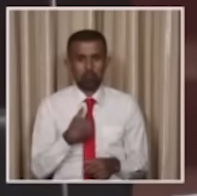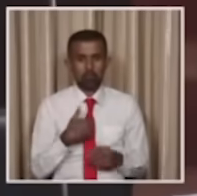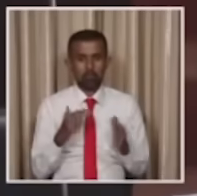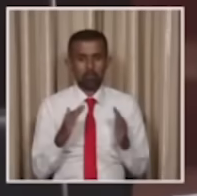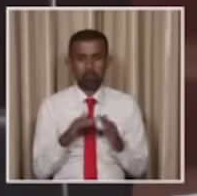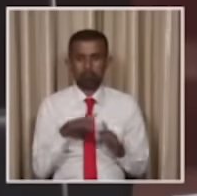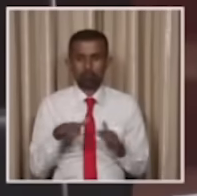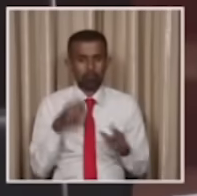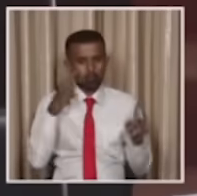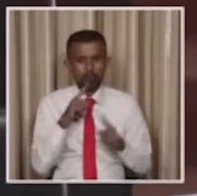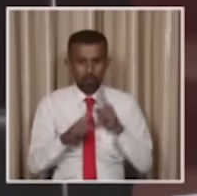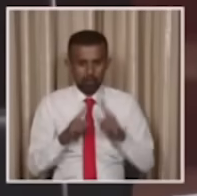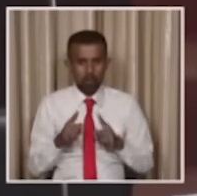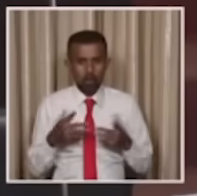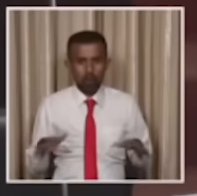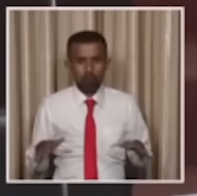කිව්වා.